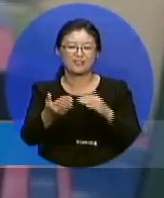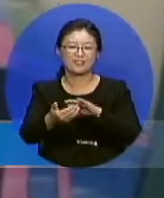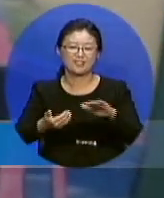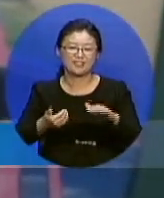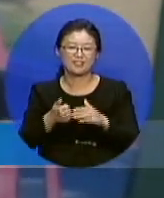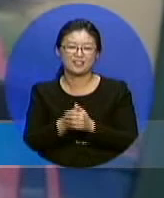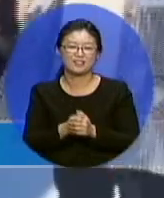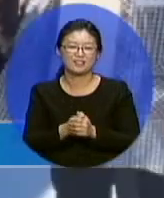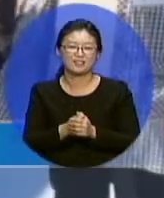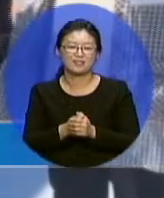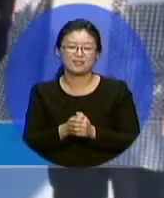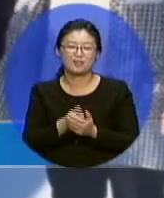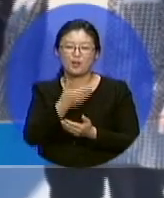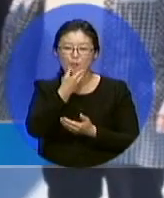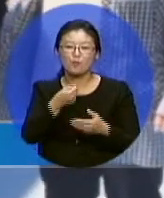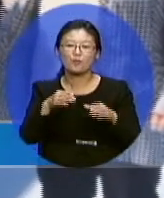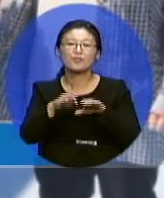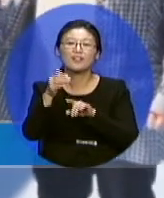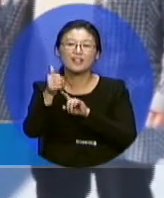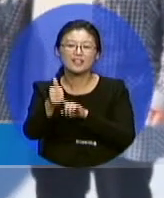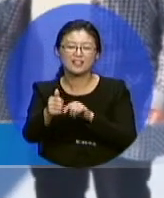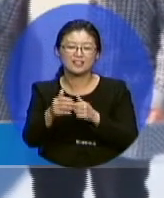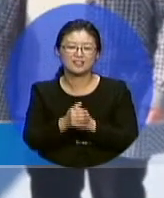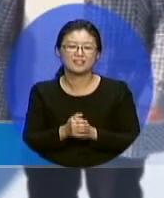이날 조성갑 복지관장 등 각급